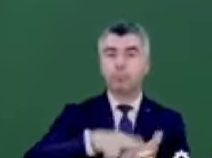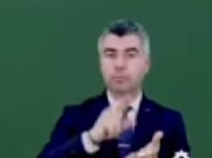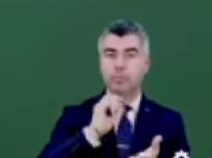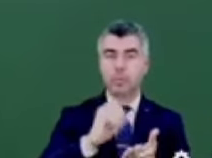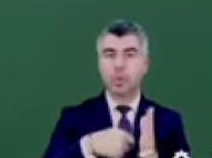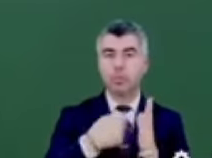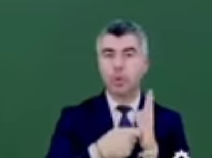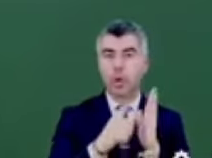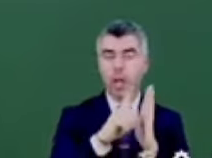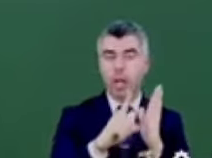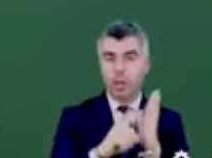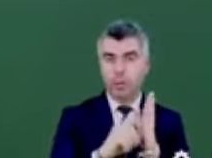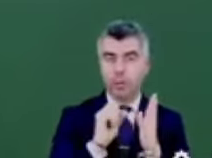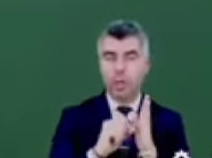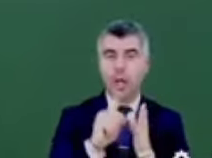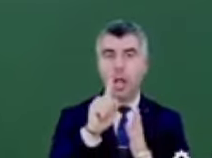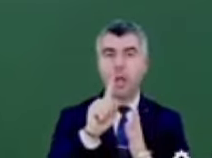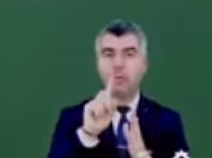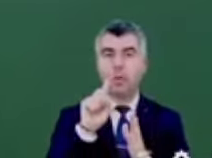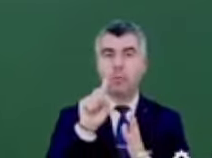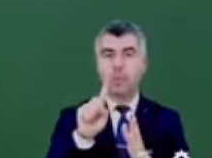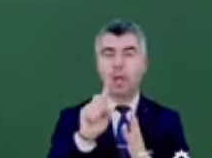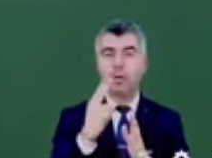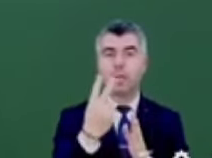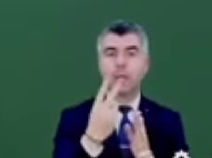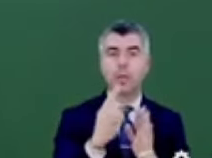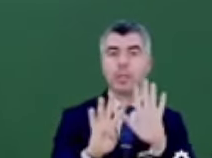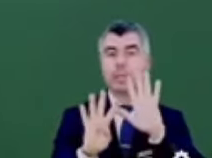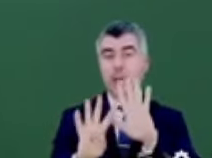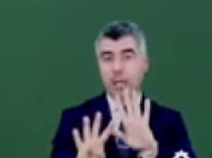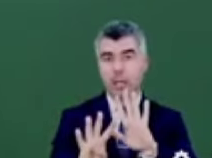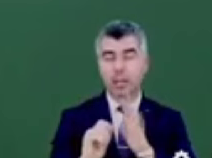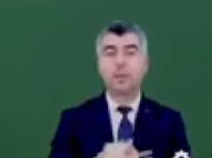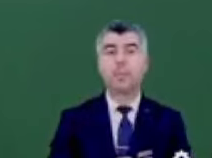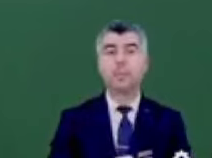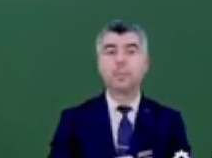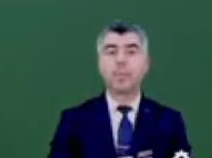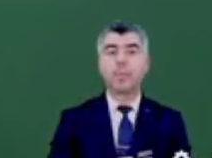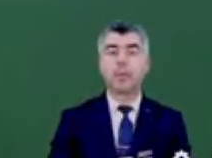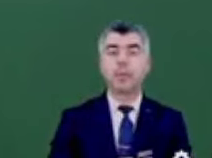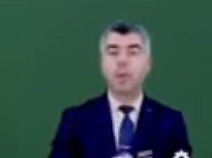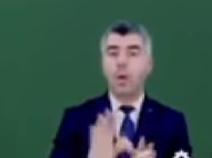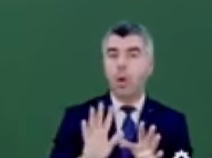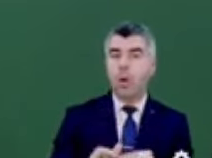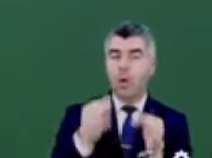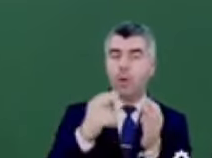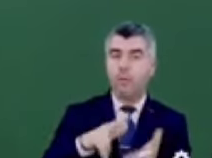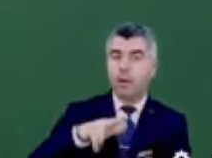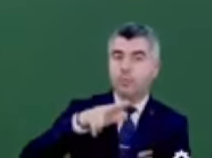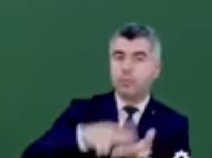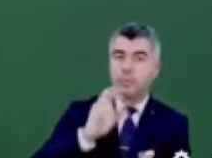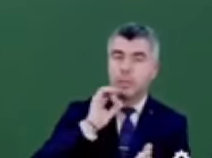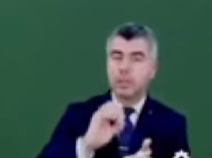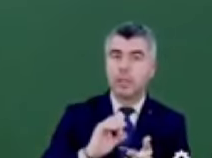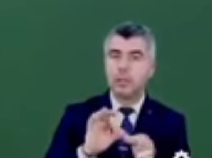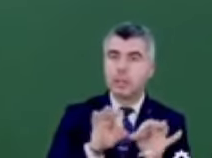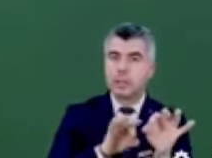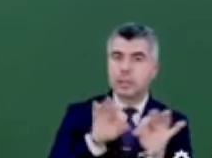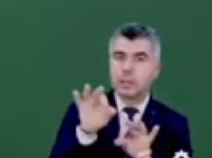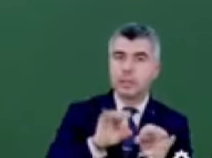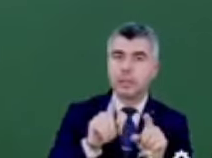2 23 11 1192 بتحديد كيفييه اعتماد الهيئات التقنيه في مجال